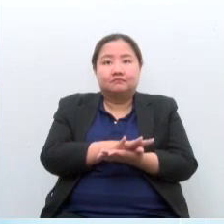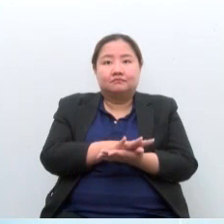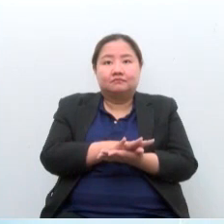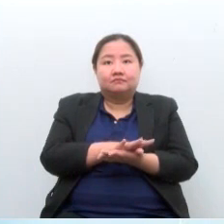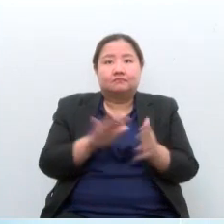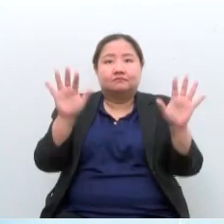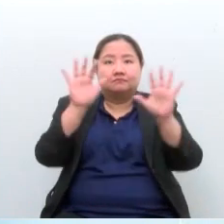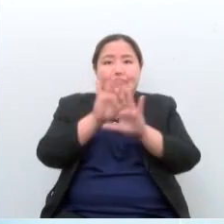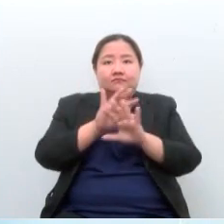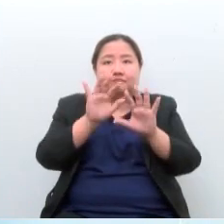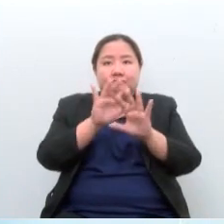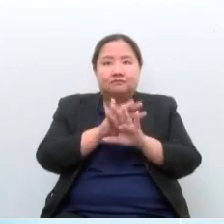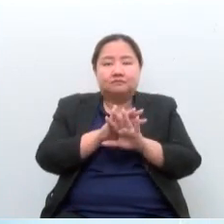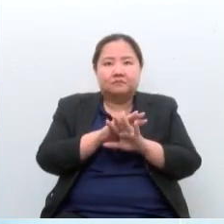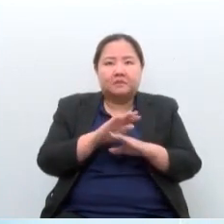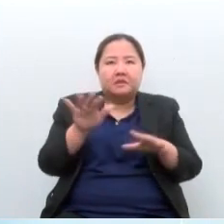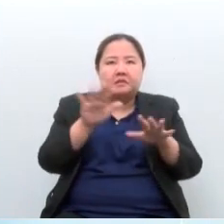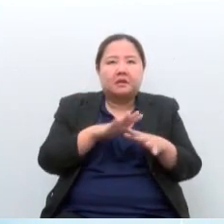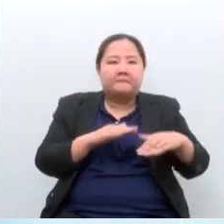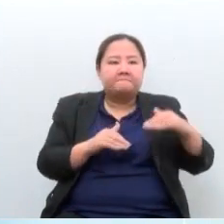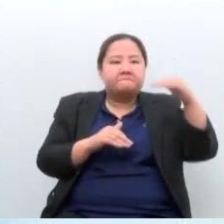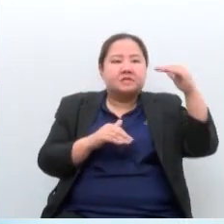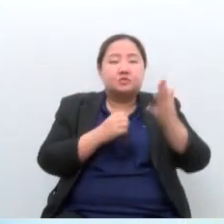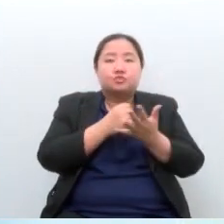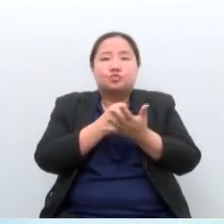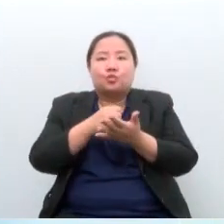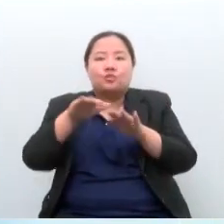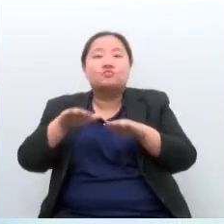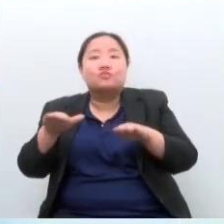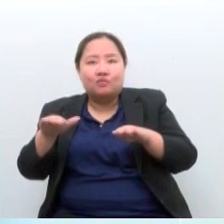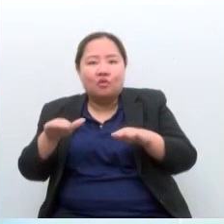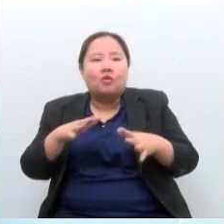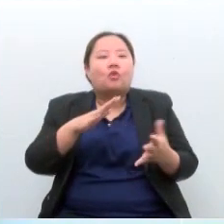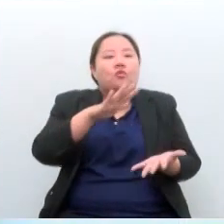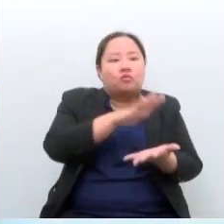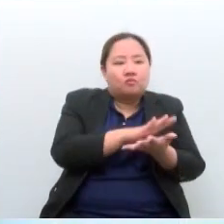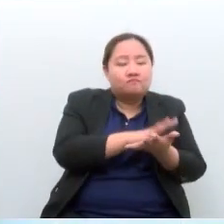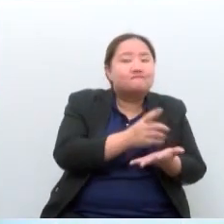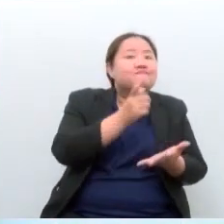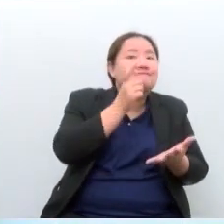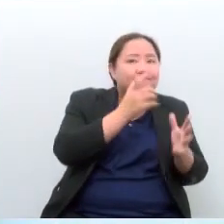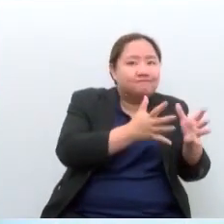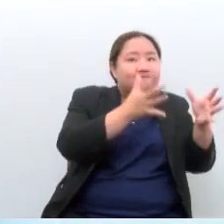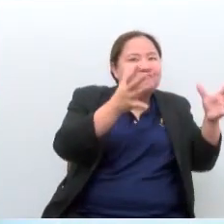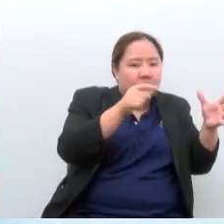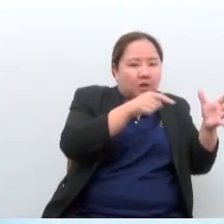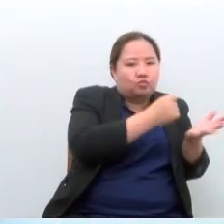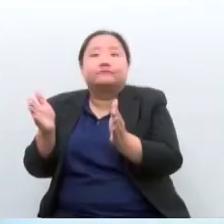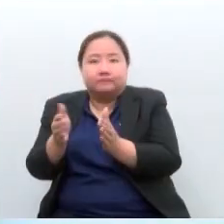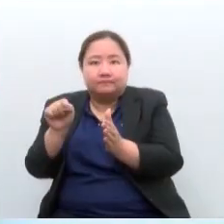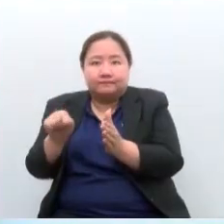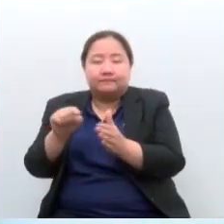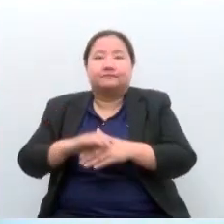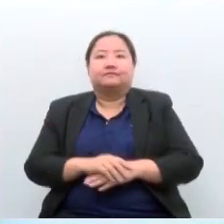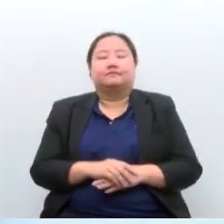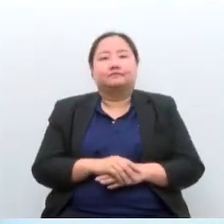ๆพี่ช่วยน้องนะครับเอ่อให้โรงเรียนเล็กๆเนี่ยให้โรงเรียนระดับกลุ่มระดับ